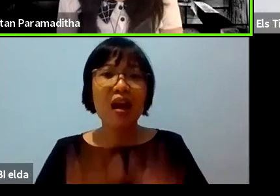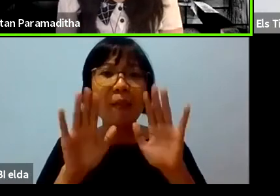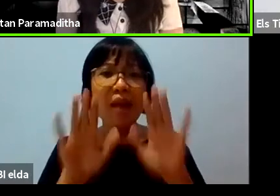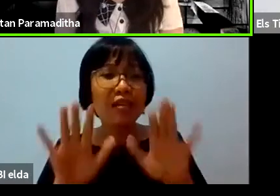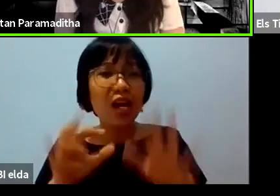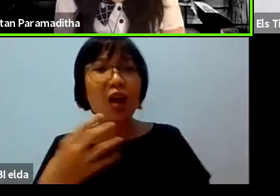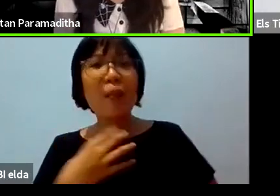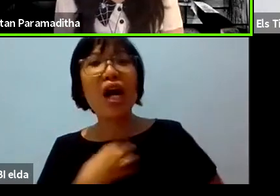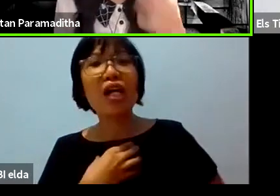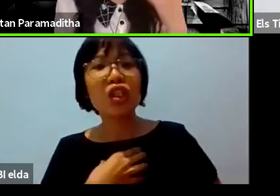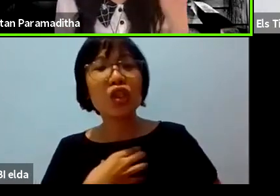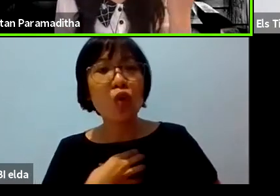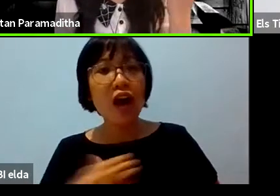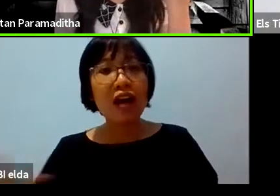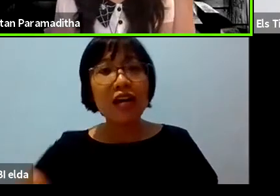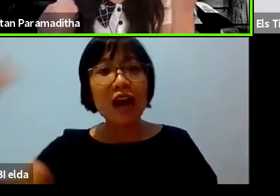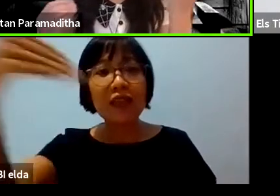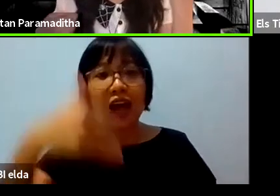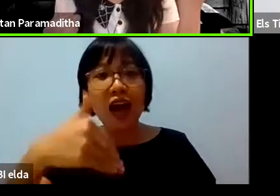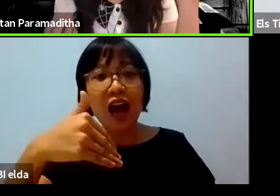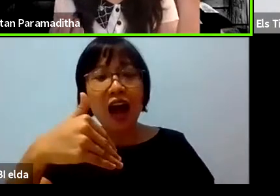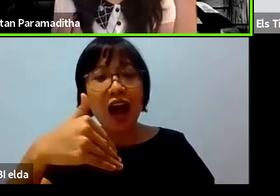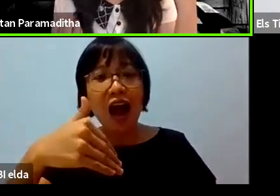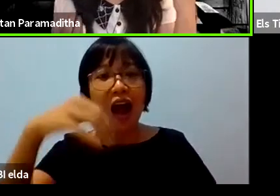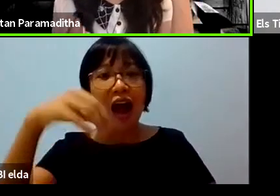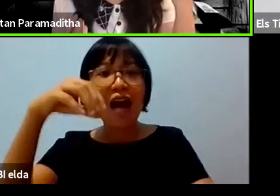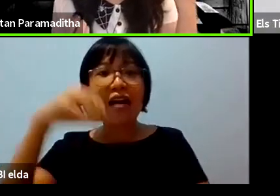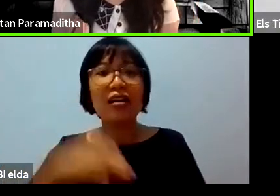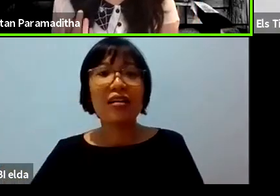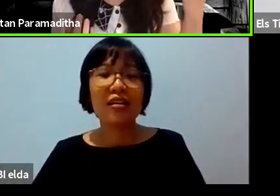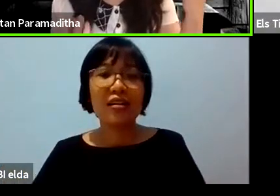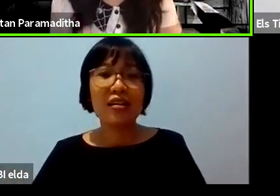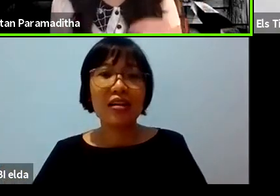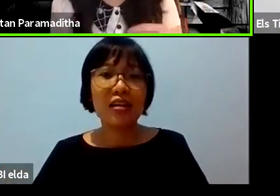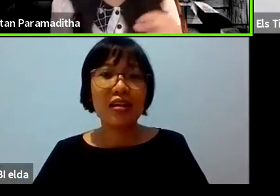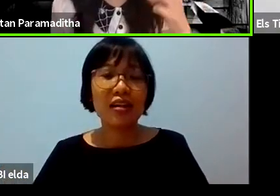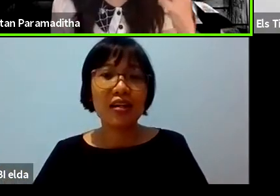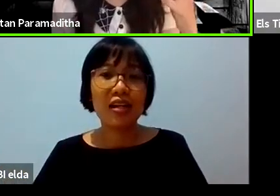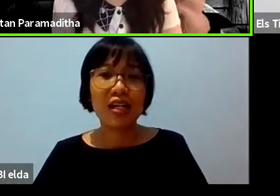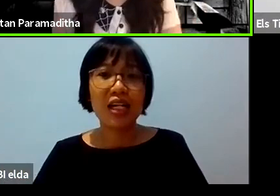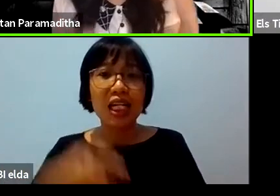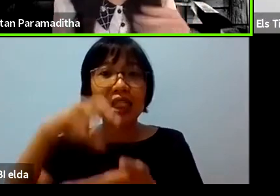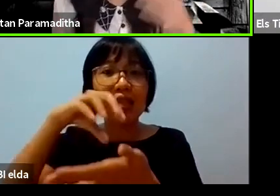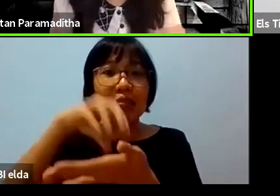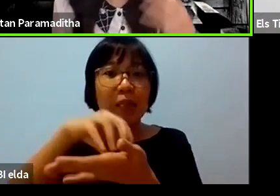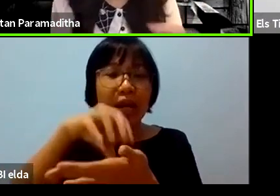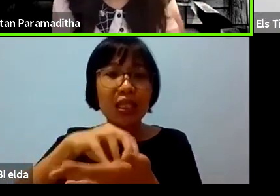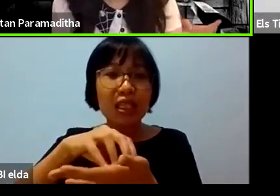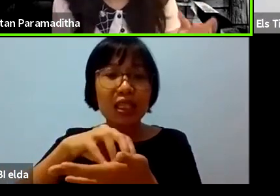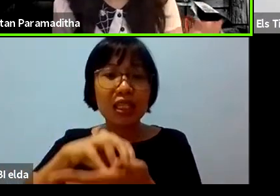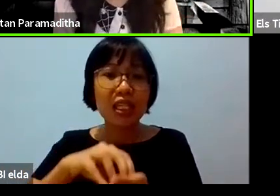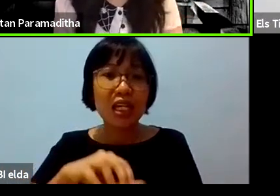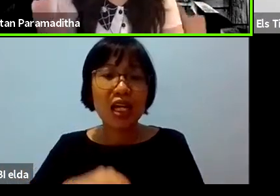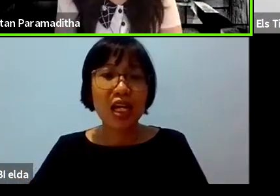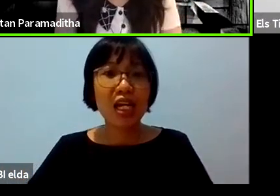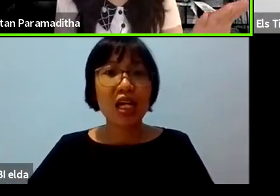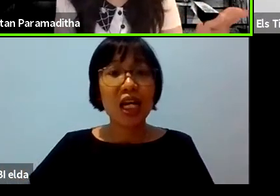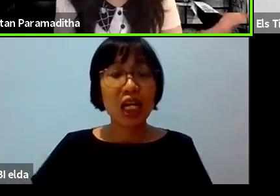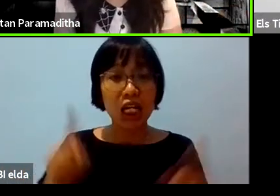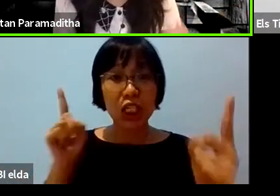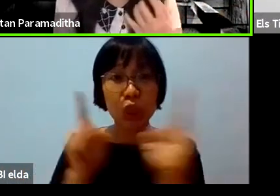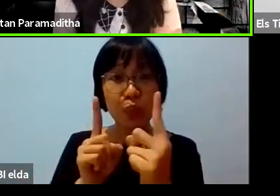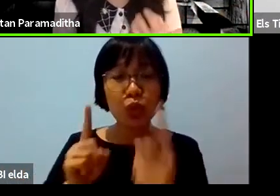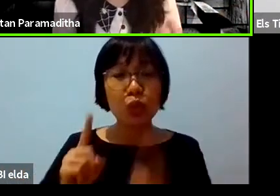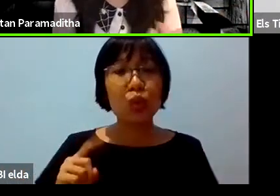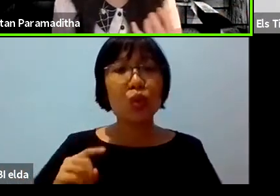gitu, karena diskriminasi itu sangat halus gitu kadang-kadang, tapi ketika diulik-ulik